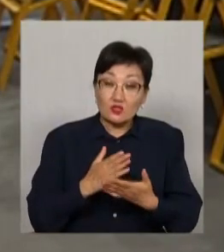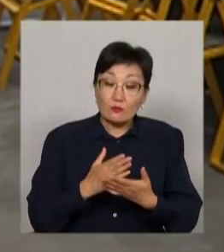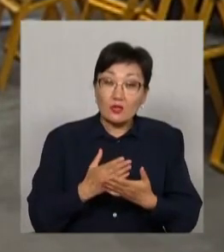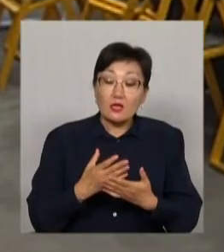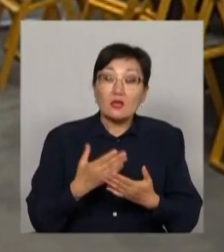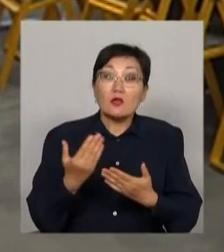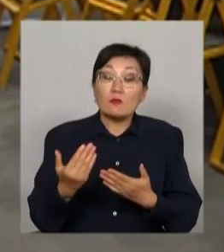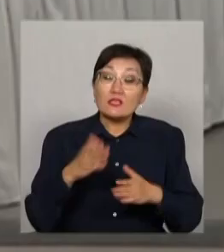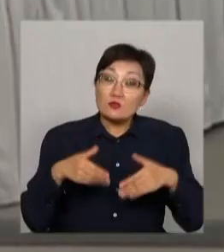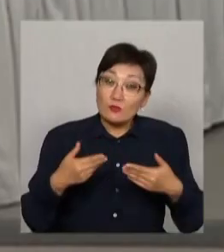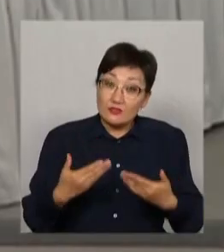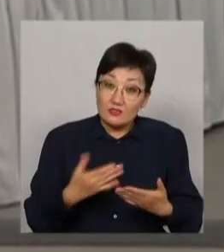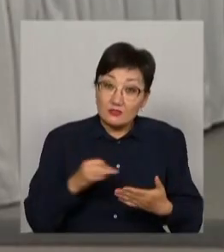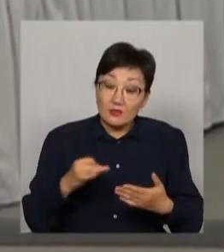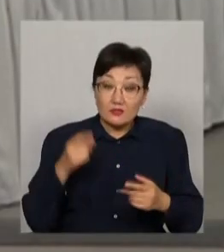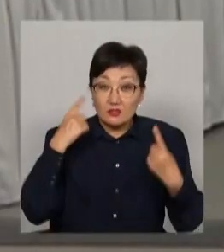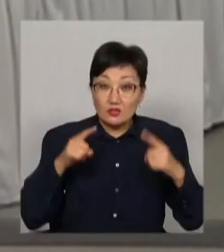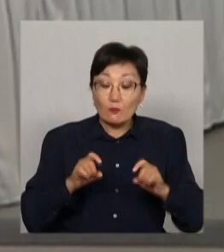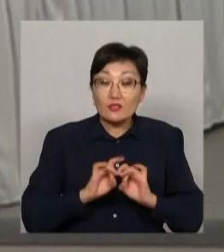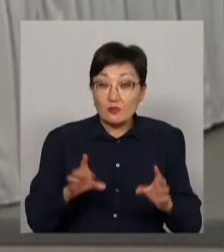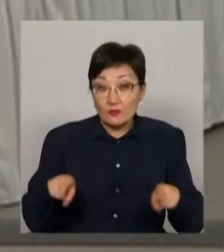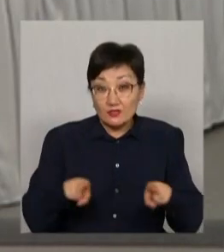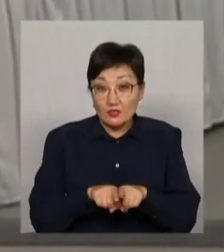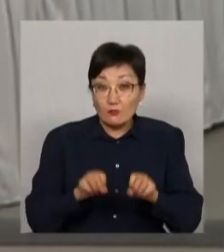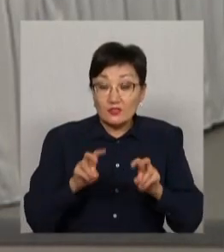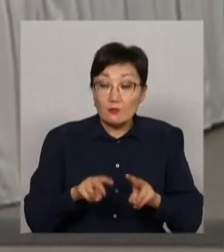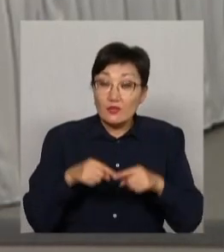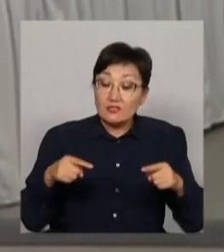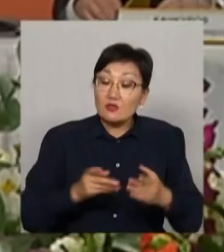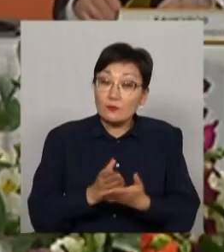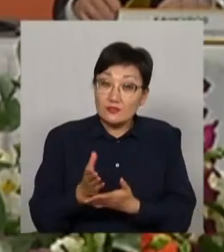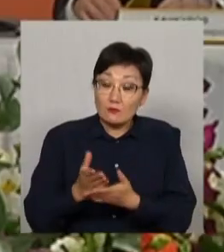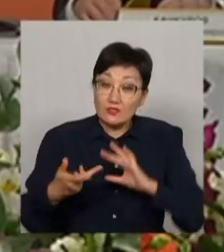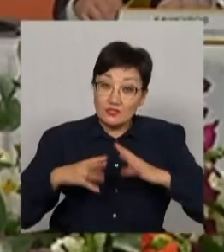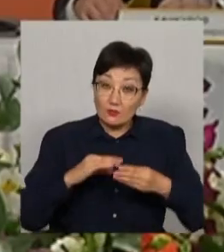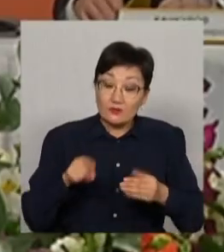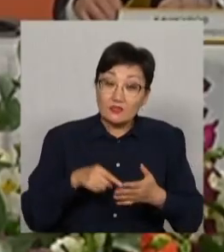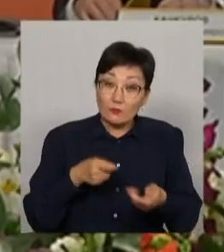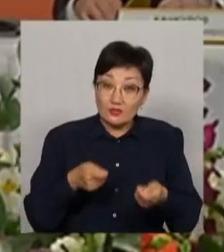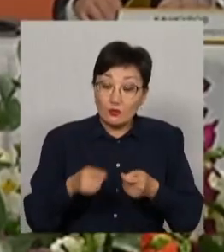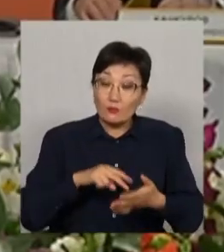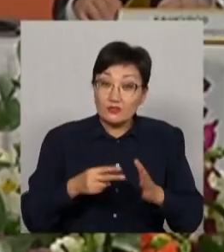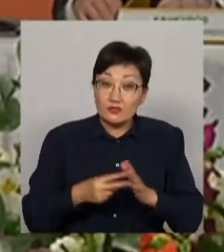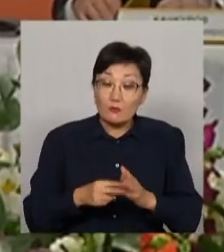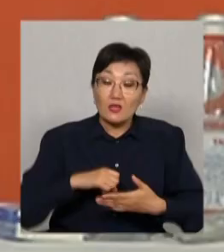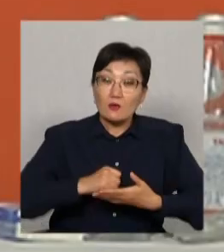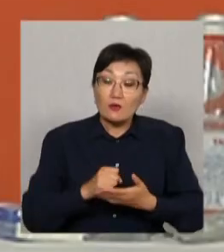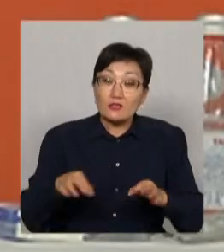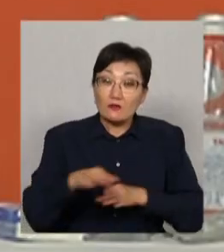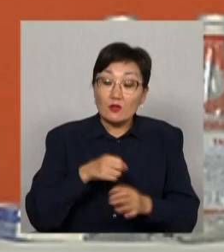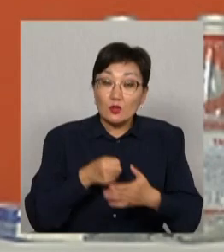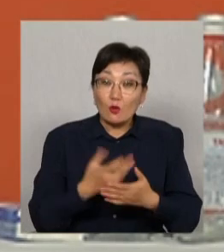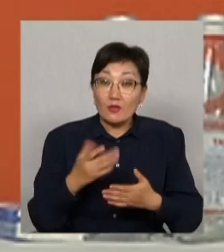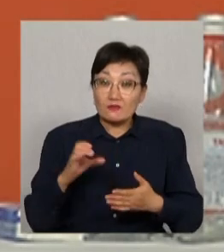Своими предложениями и идеями поделились также эксперты из разных сфер. В целом городские власти планируют утвердить проект до